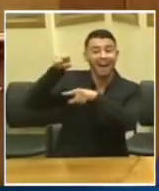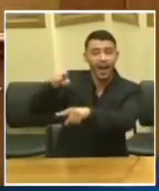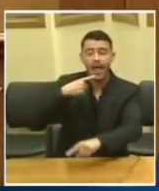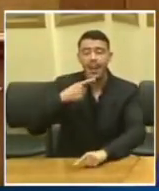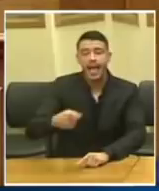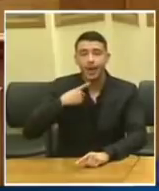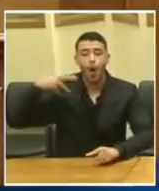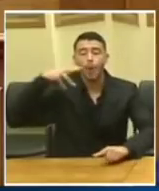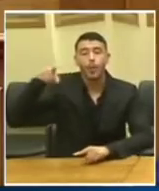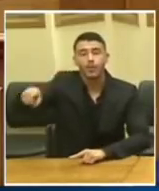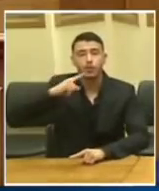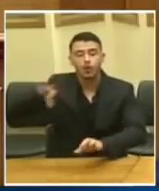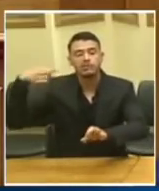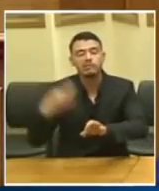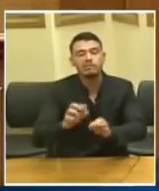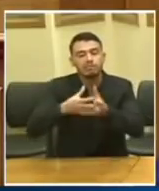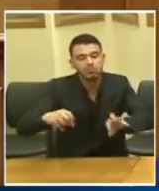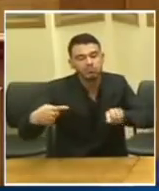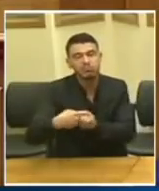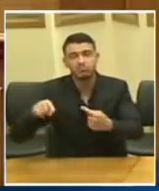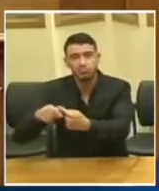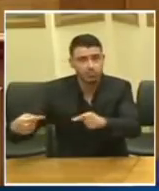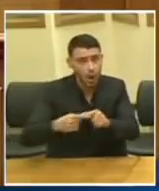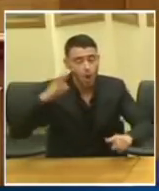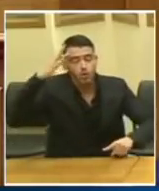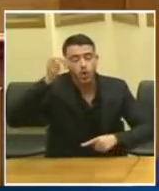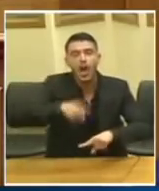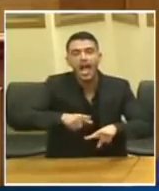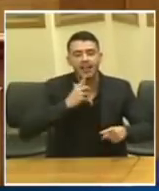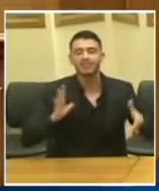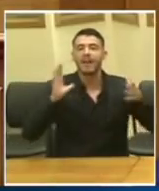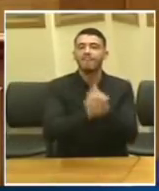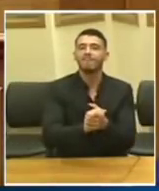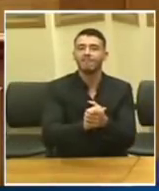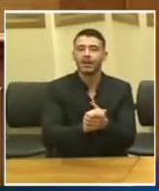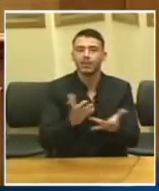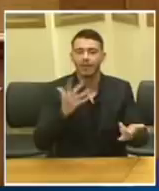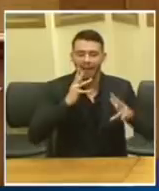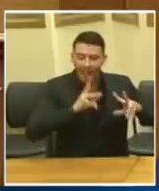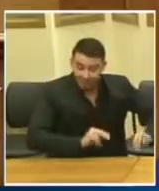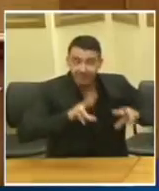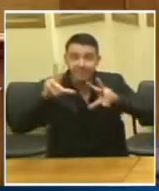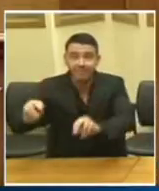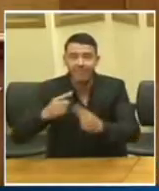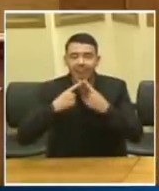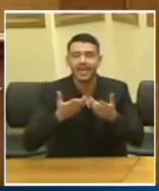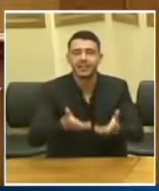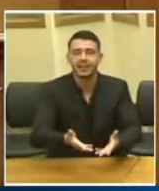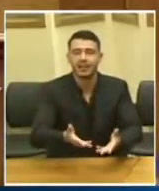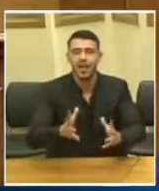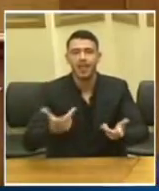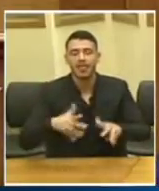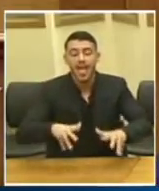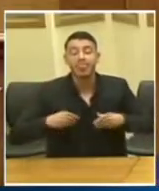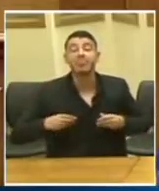μάλιστα ο κύριος Γκρουεύσκι είπε ότι δεν μπορούμε να δεχθούμε αυτή τη συμφωνία, γιατί για μας, για αυτούς δηλαδή,